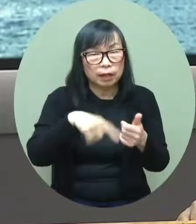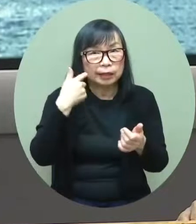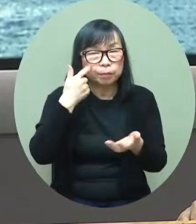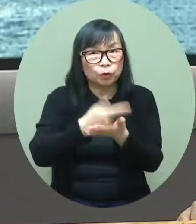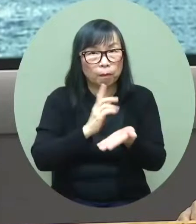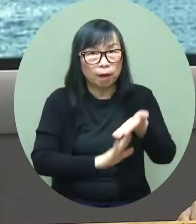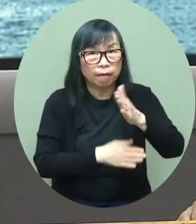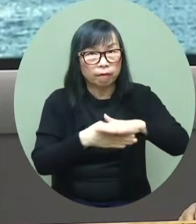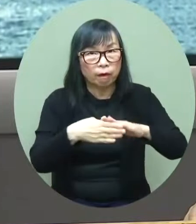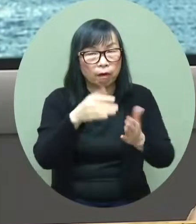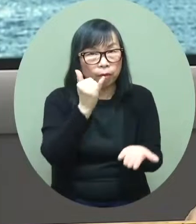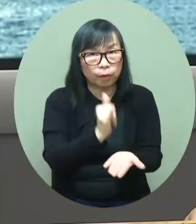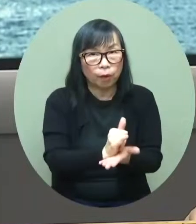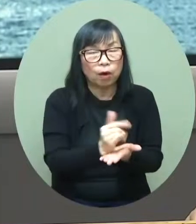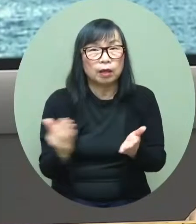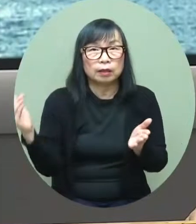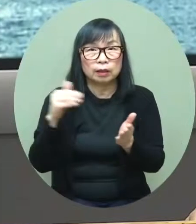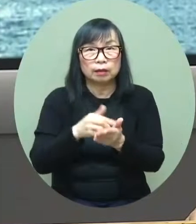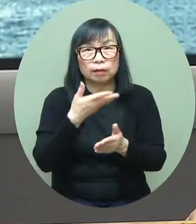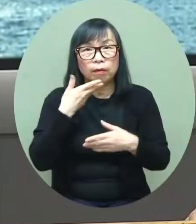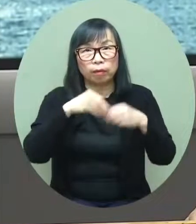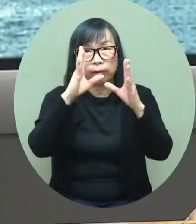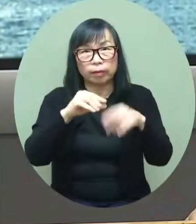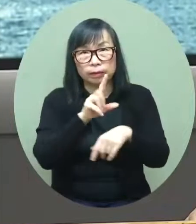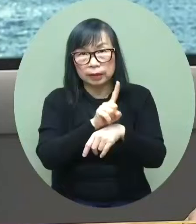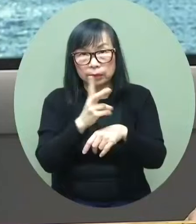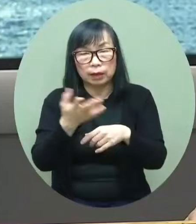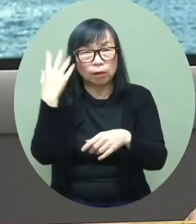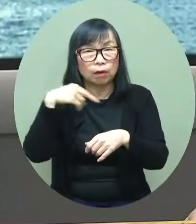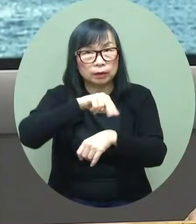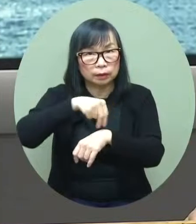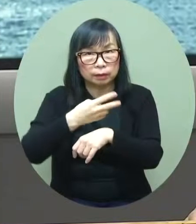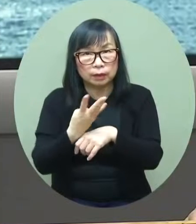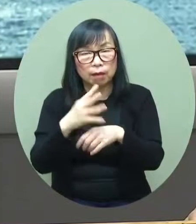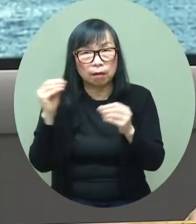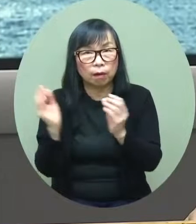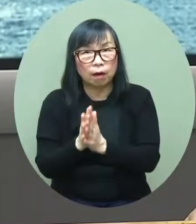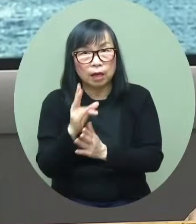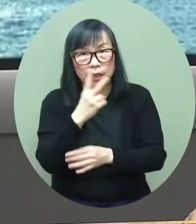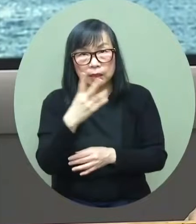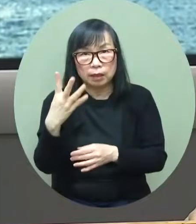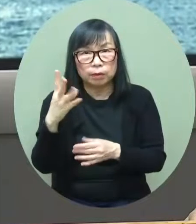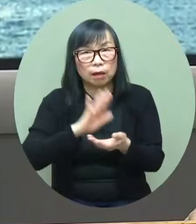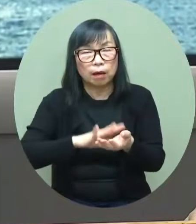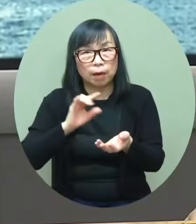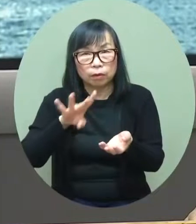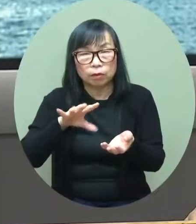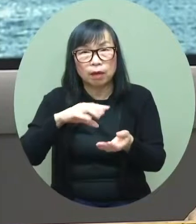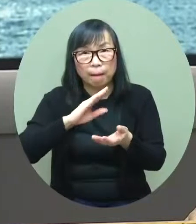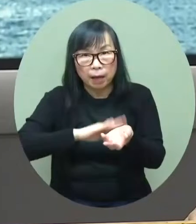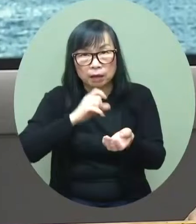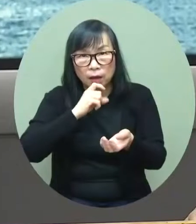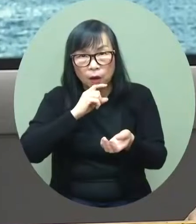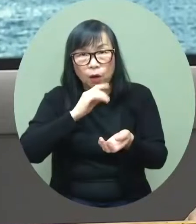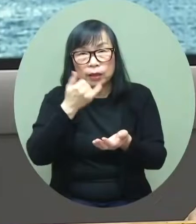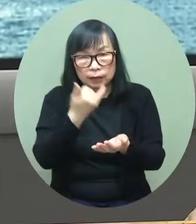治療部那裡留醫。截至今日的零時零分，過去24小時總共有24名病毒測試呈陽性的